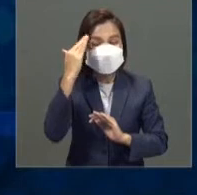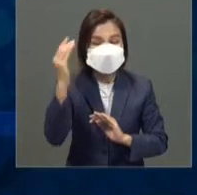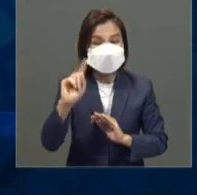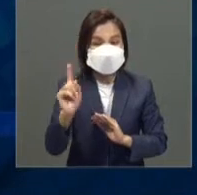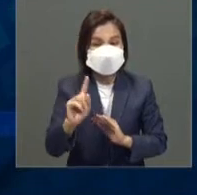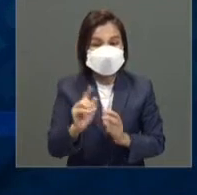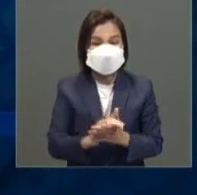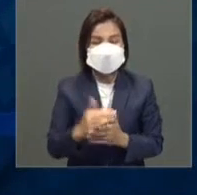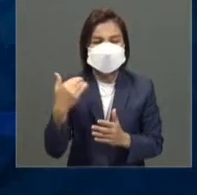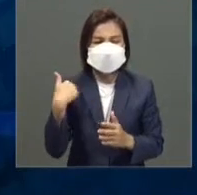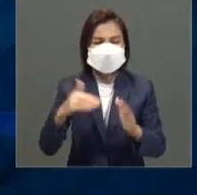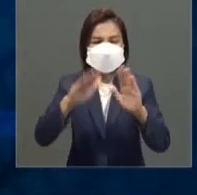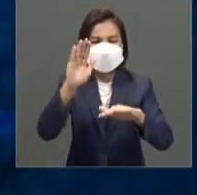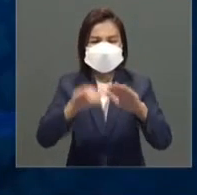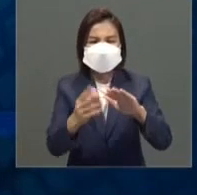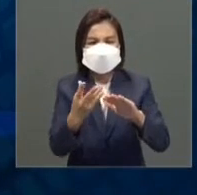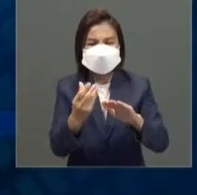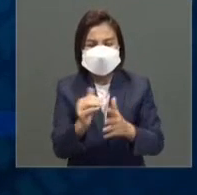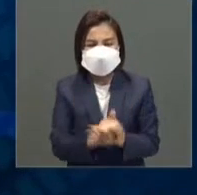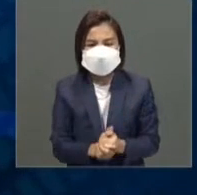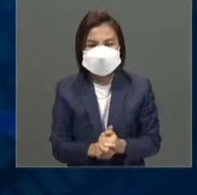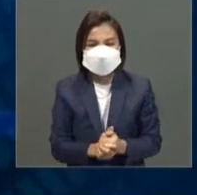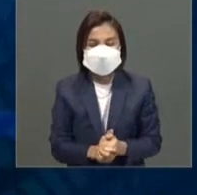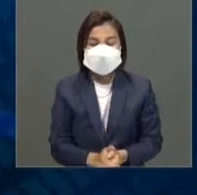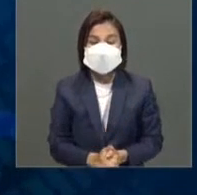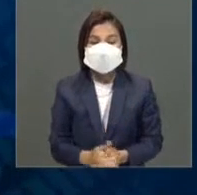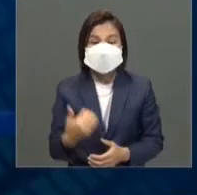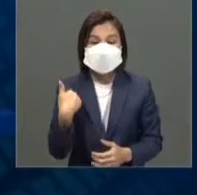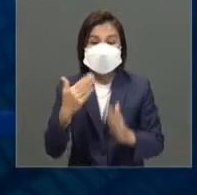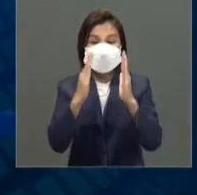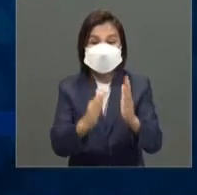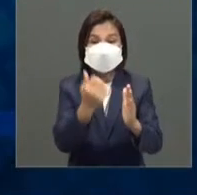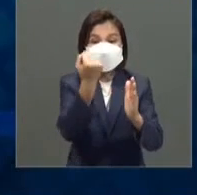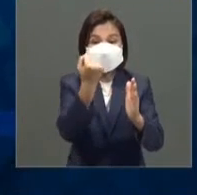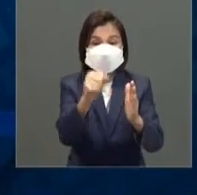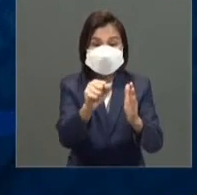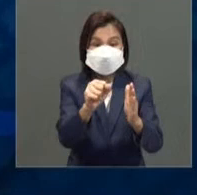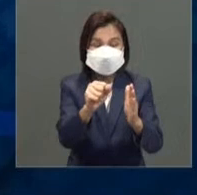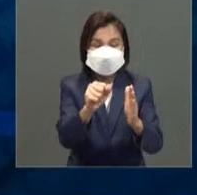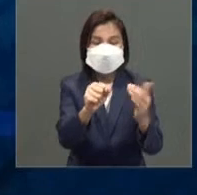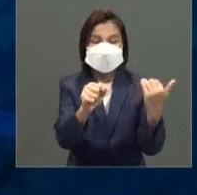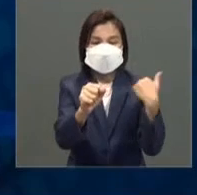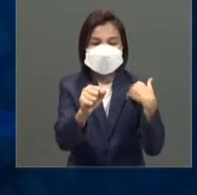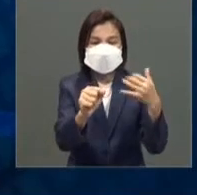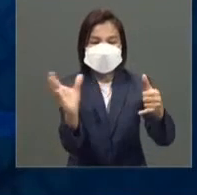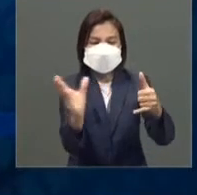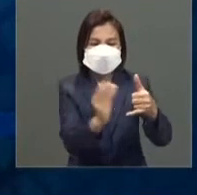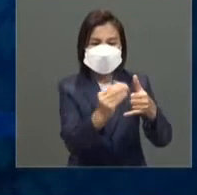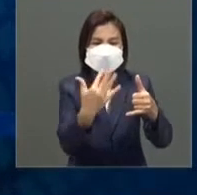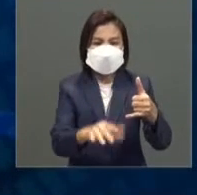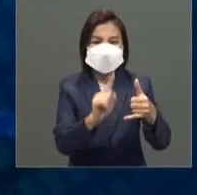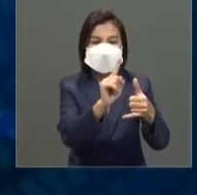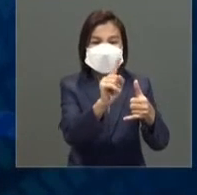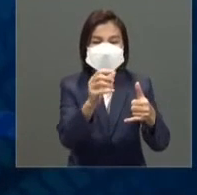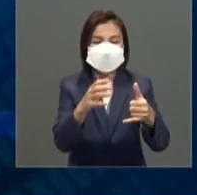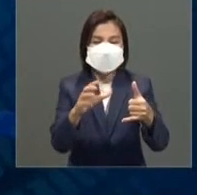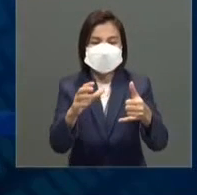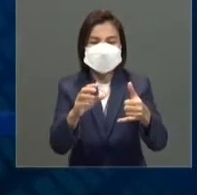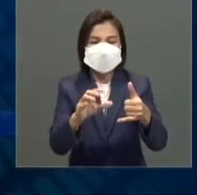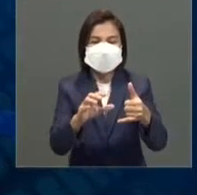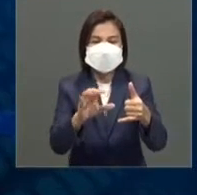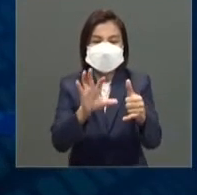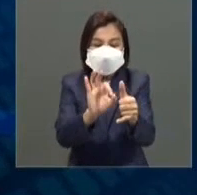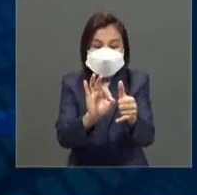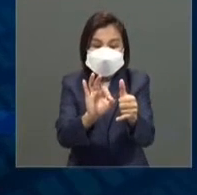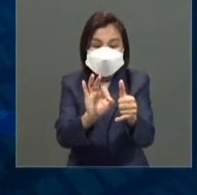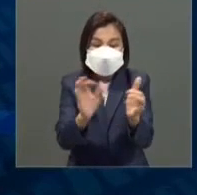ง่ายๆคือมีประมาณ1คนใน10คนที่มีเชื้ออยู่ในกรุงเทพมหานครเพราะฉะนั้นเรามีโอกาสที่จะเข้าไปและเจอเชื้อได้มากเพราะฉ